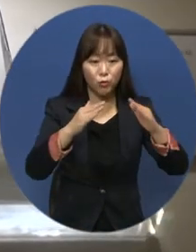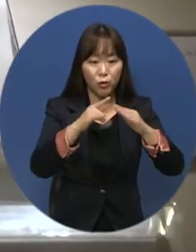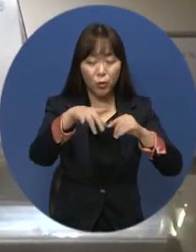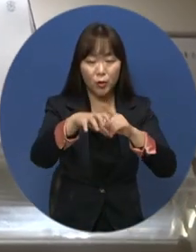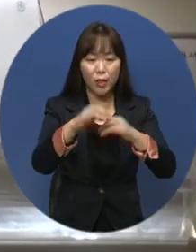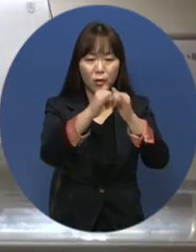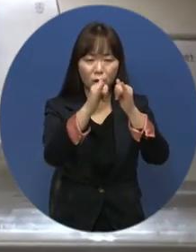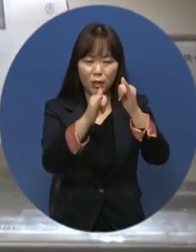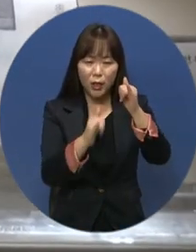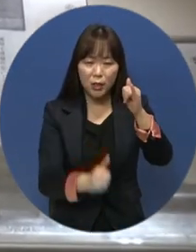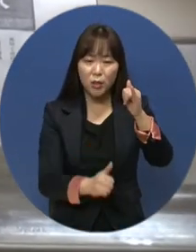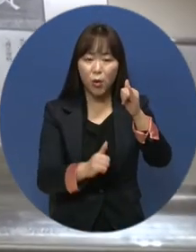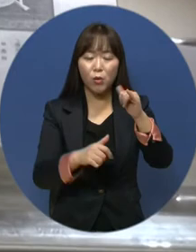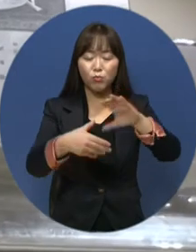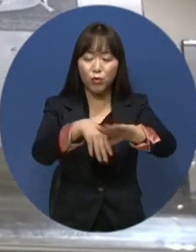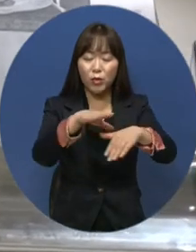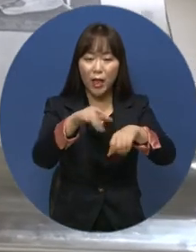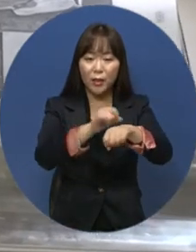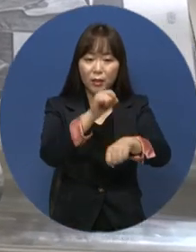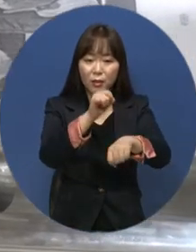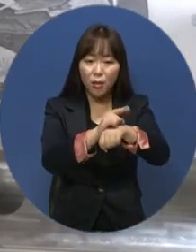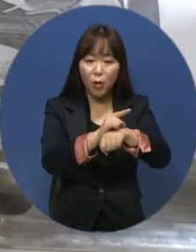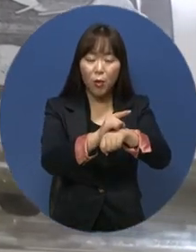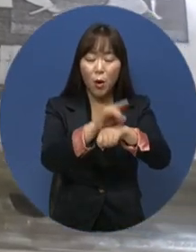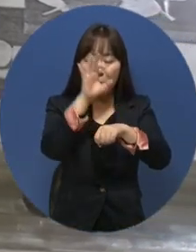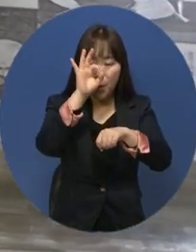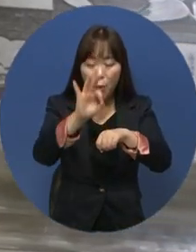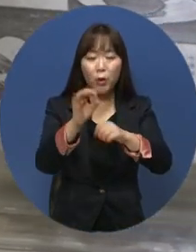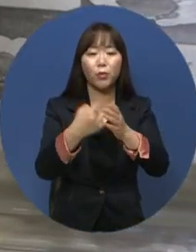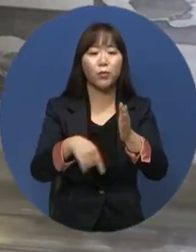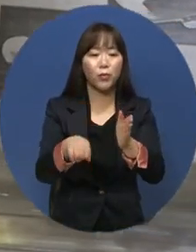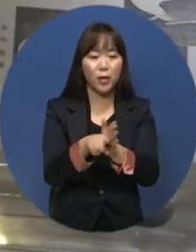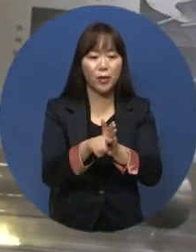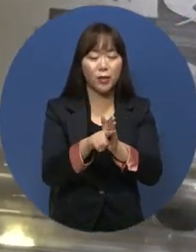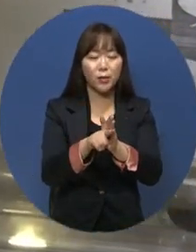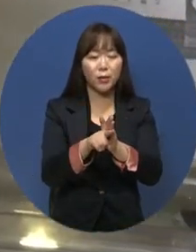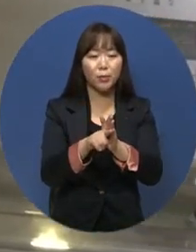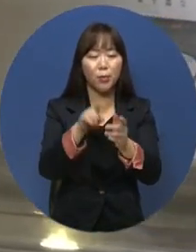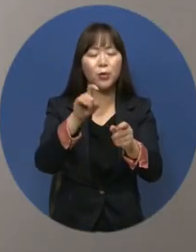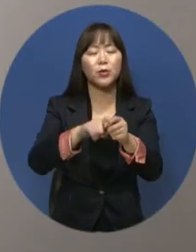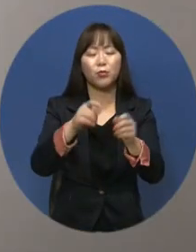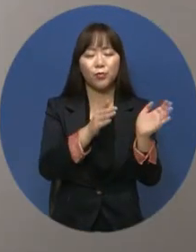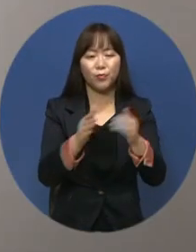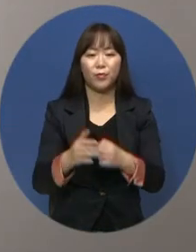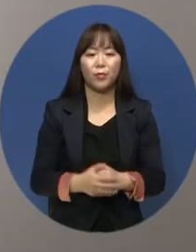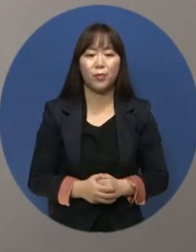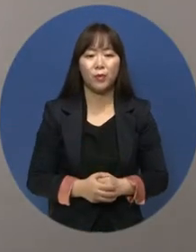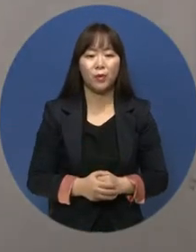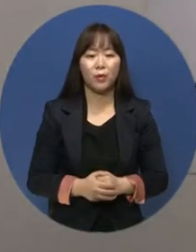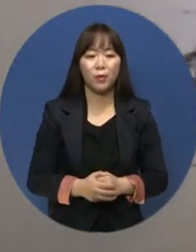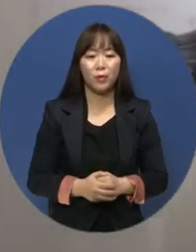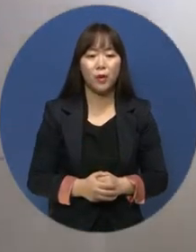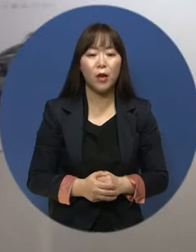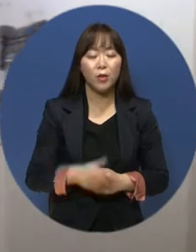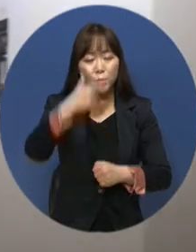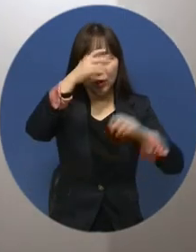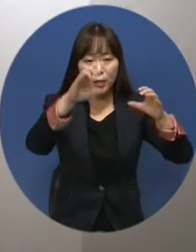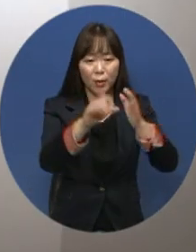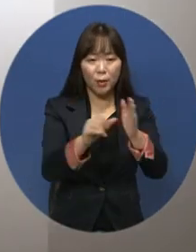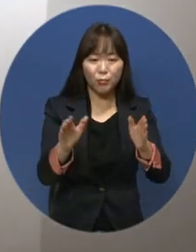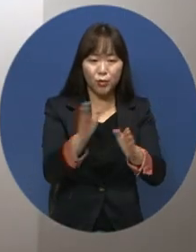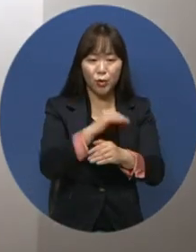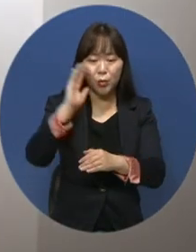역사적 문화적 특징을 되짚어 보는 자리를 마련 하기 위해 기획되었습니다 또한 전시회에는 조선시대부터